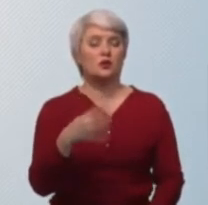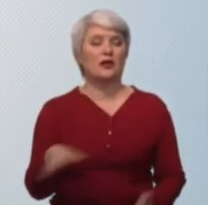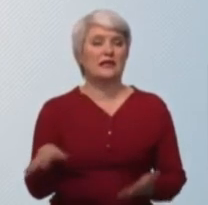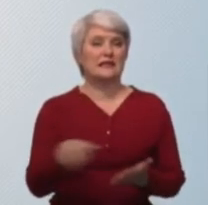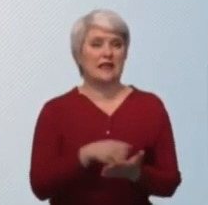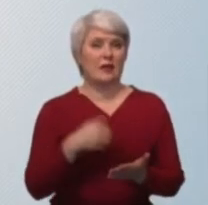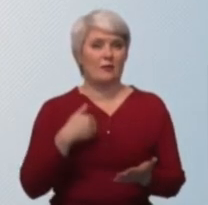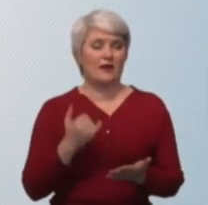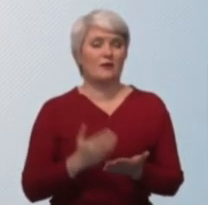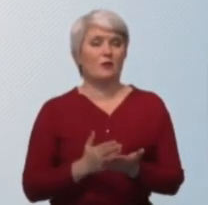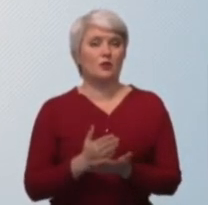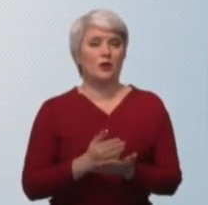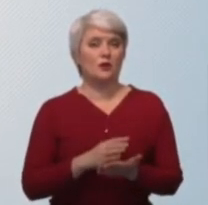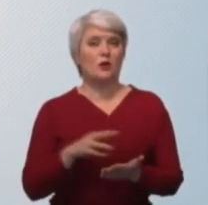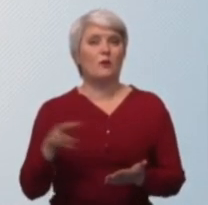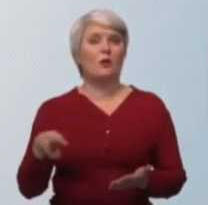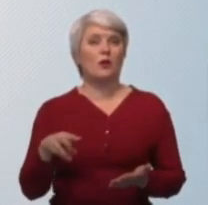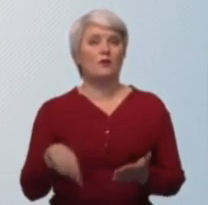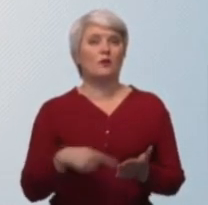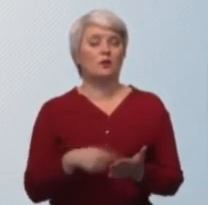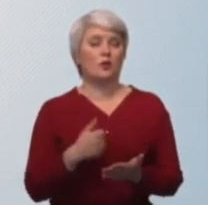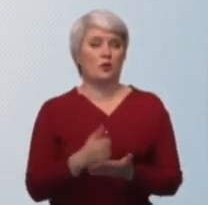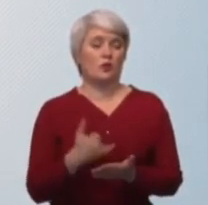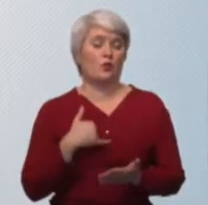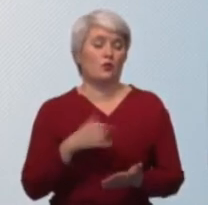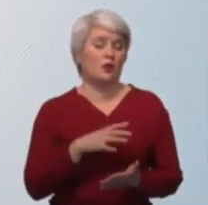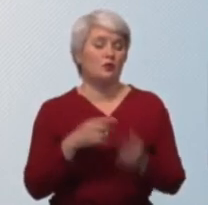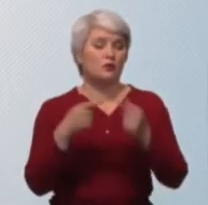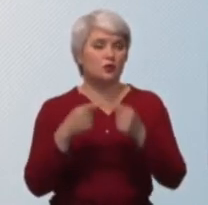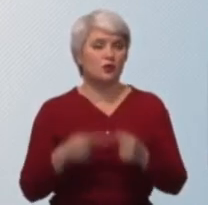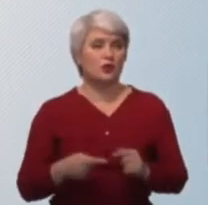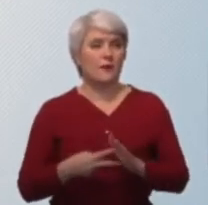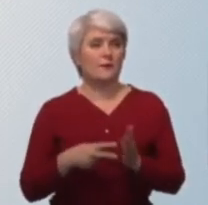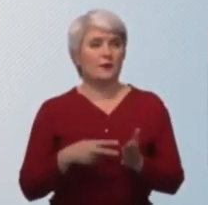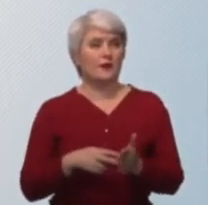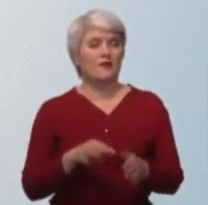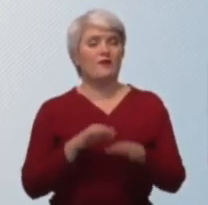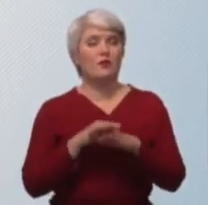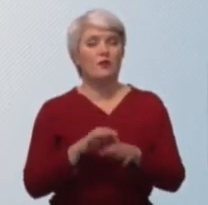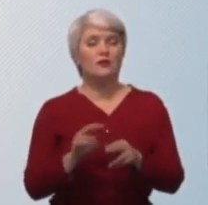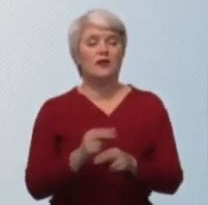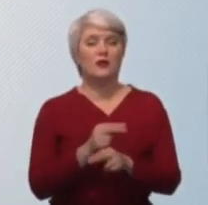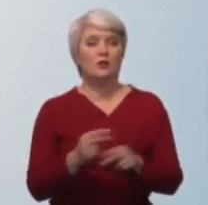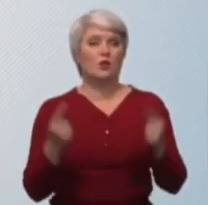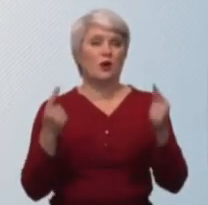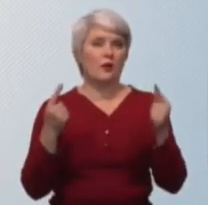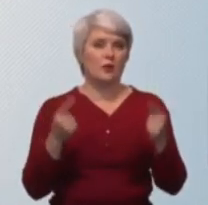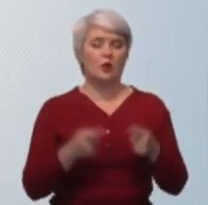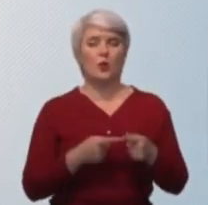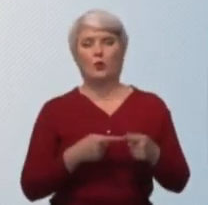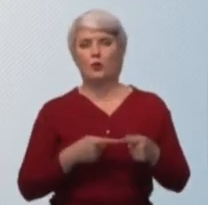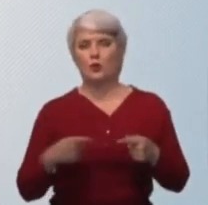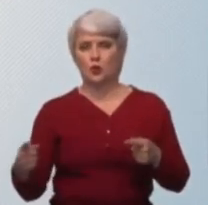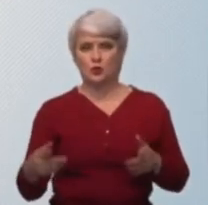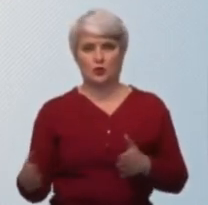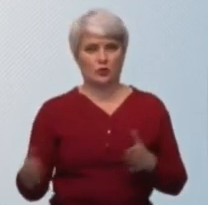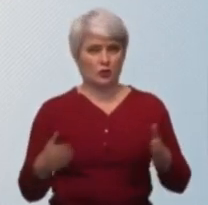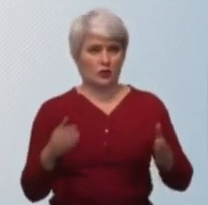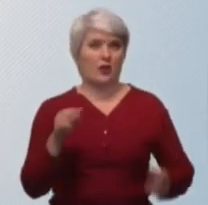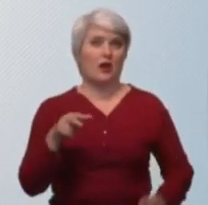з посади Миколаївського міського голови. Ми мали чіткий план впровадження ремонту капітального та поточного доріг,